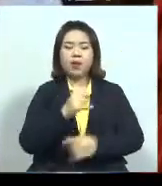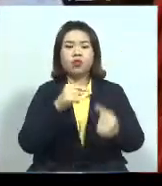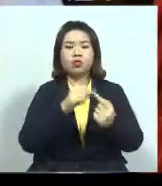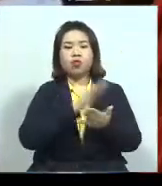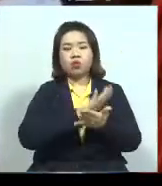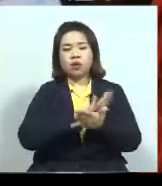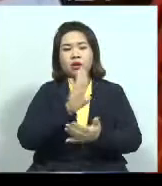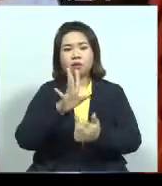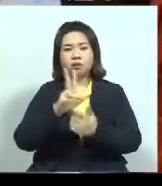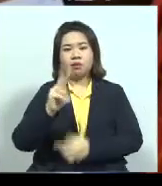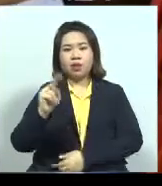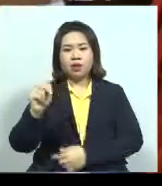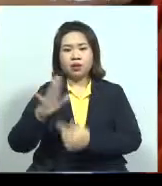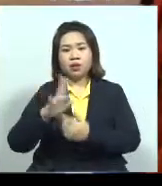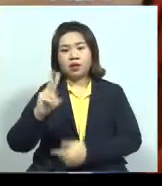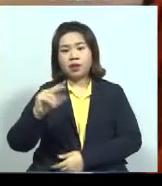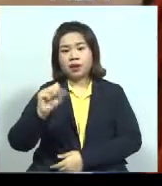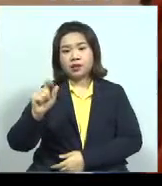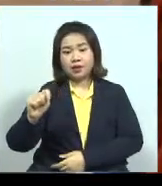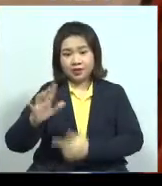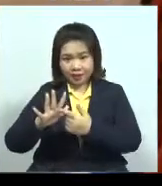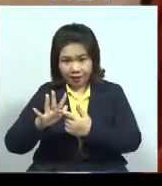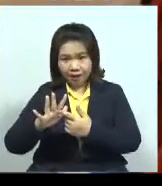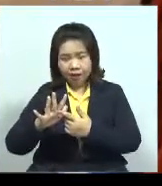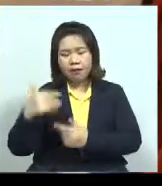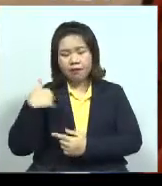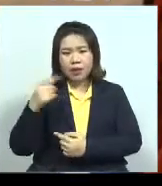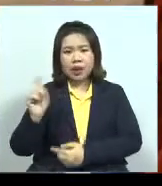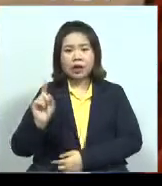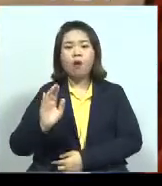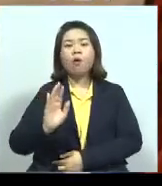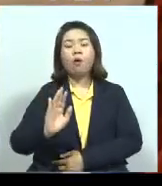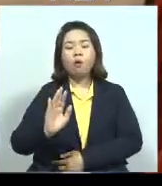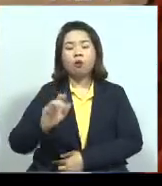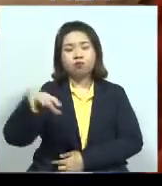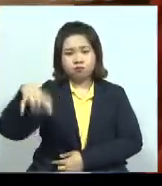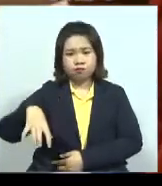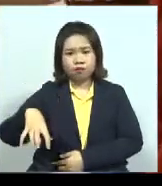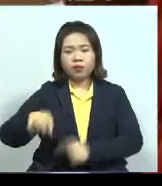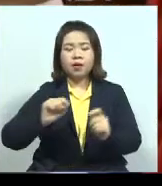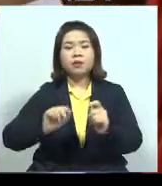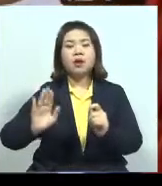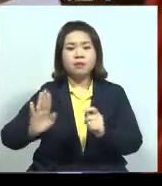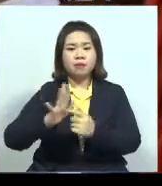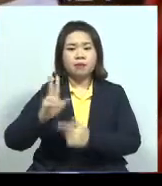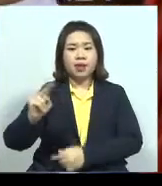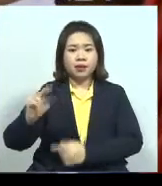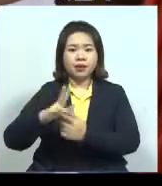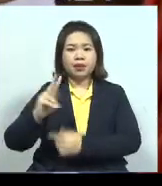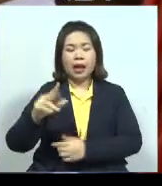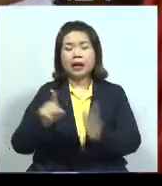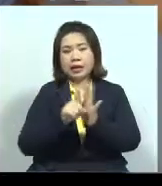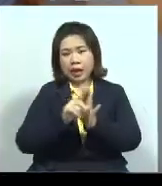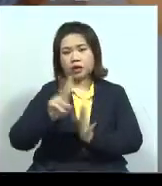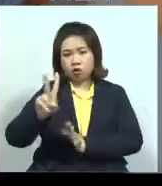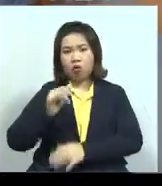นังสตาอินทรฉัตรมิตรภาพที่200ที่ระลึกสหรัฐอเมริกาอำเภอบรรนังสตาเป็นครั้งที่2เ